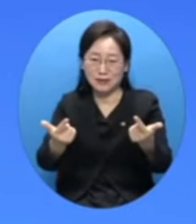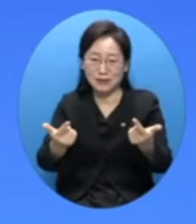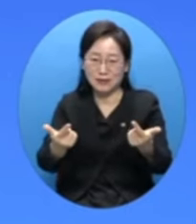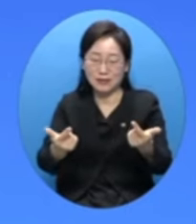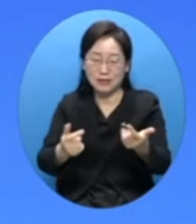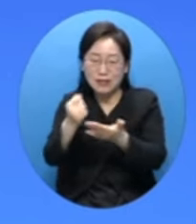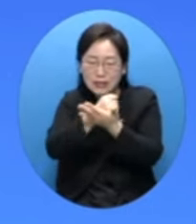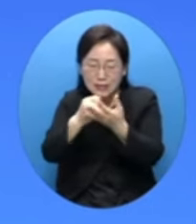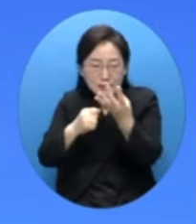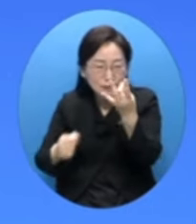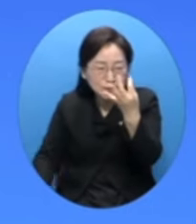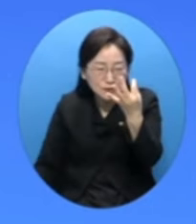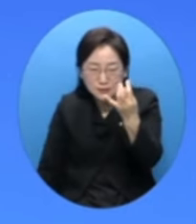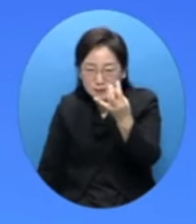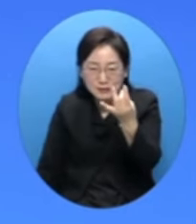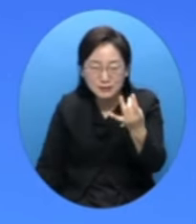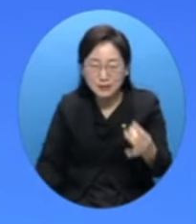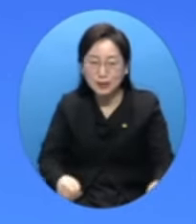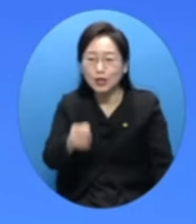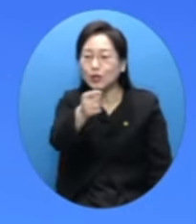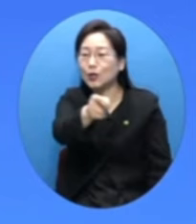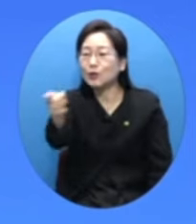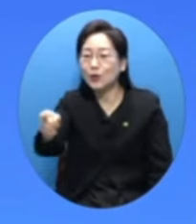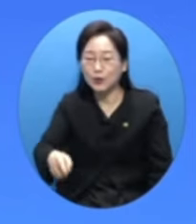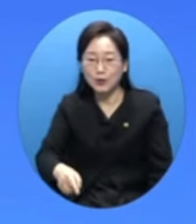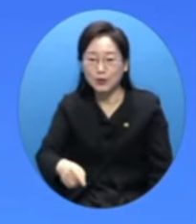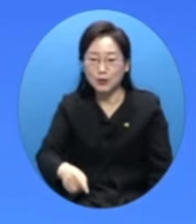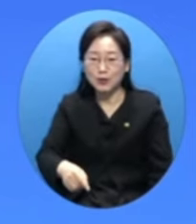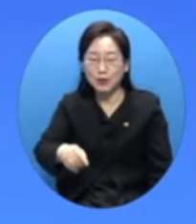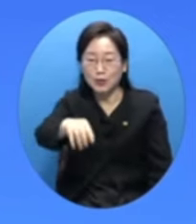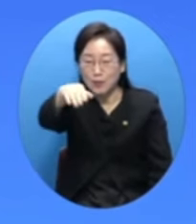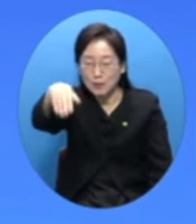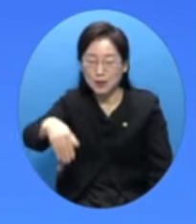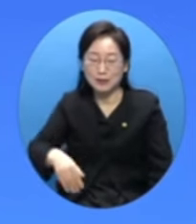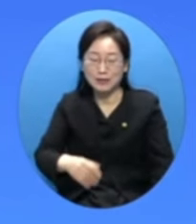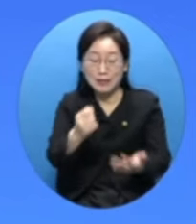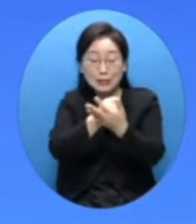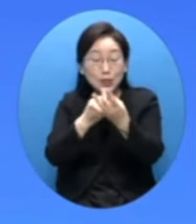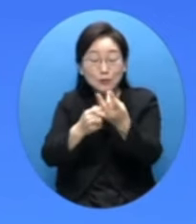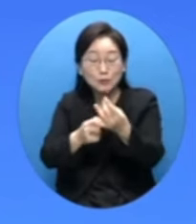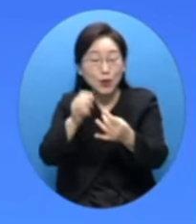점쟁이들이 너도 나도 당신 내일을 점쳐준다고 속이면서